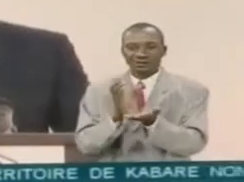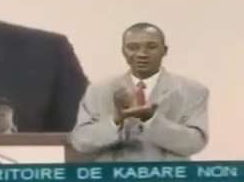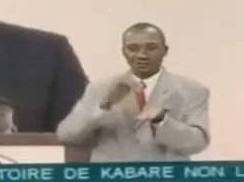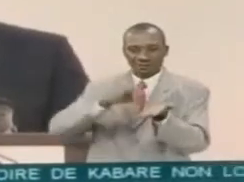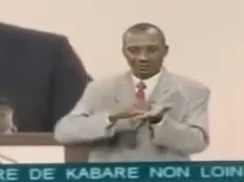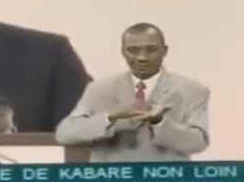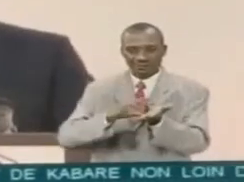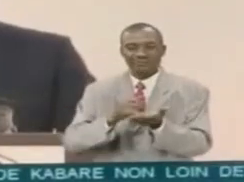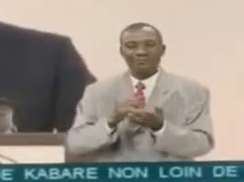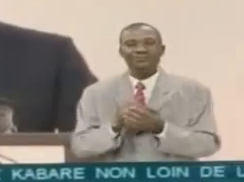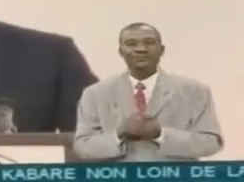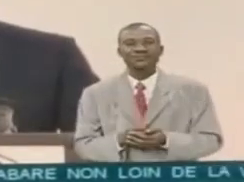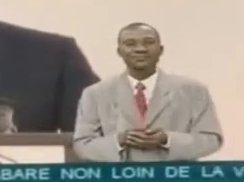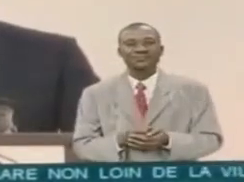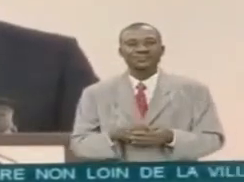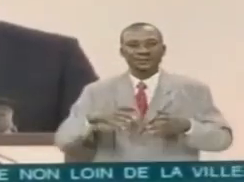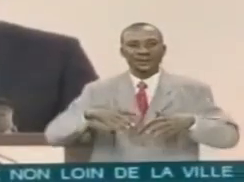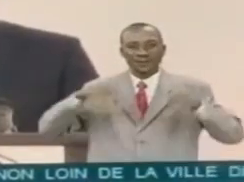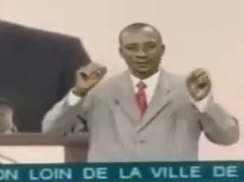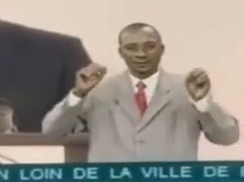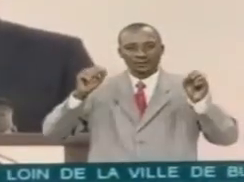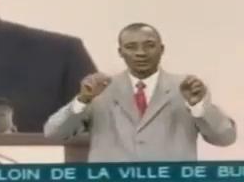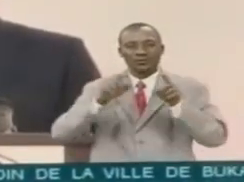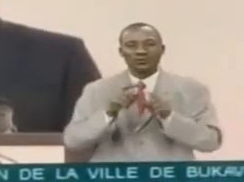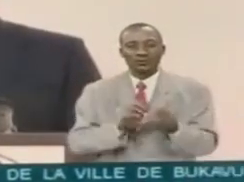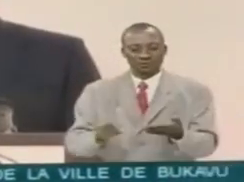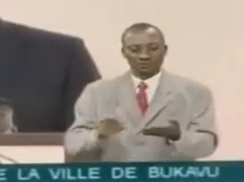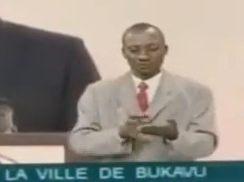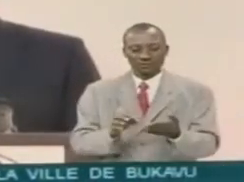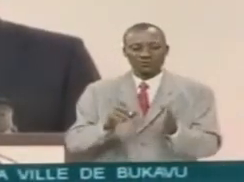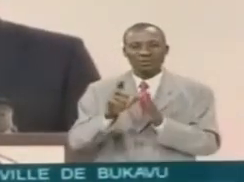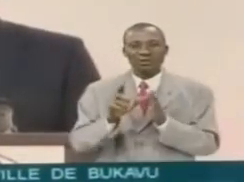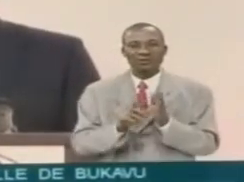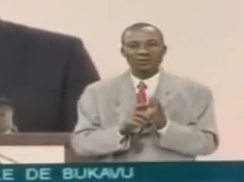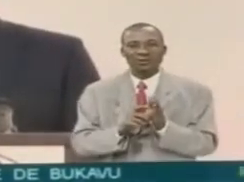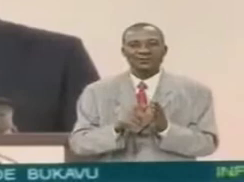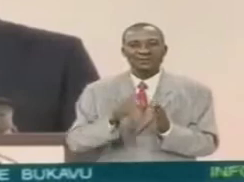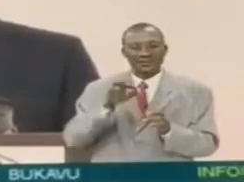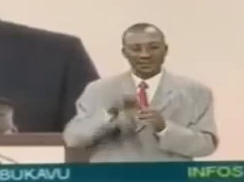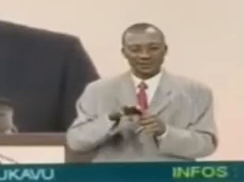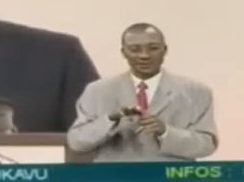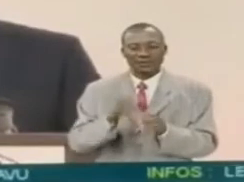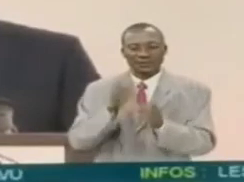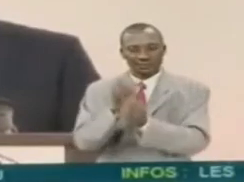L'adoption et la promulgation de la loi électorale aujourd'hui acquise,